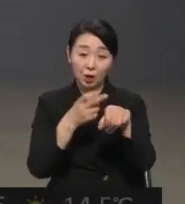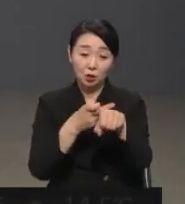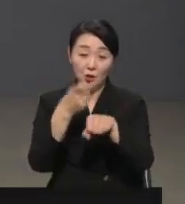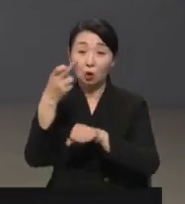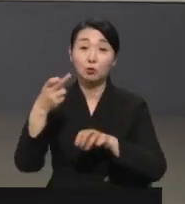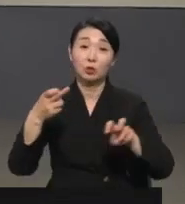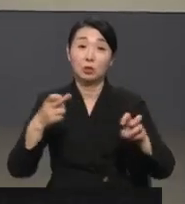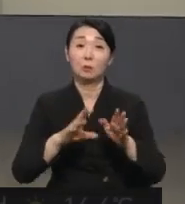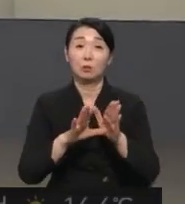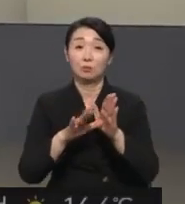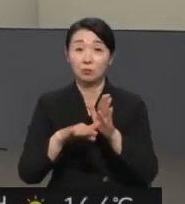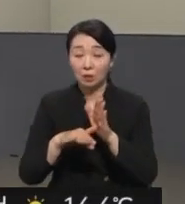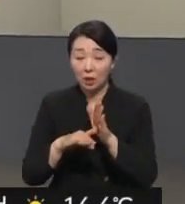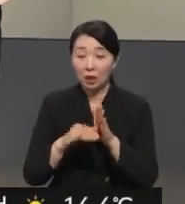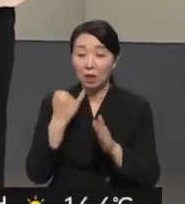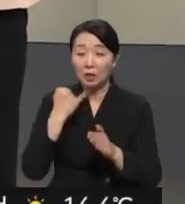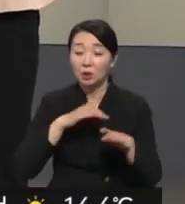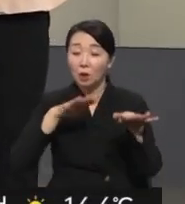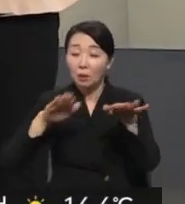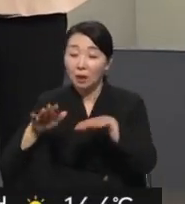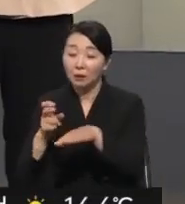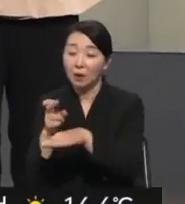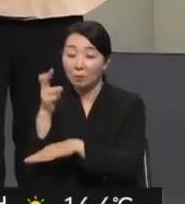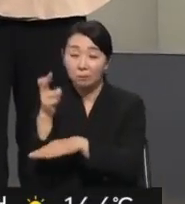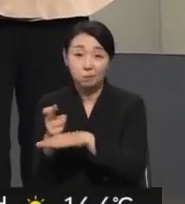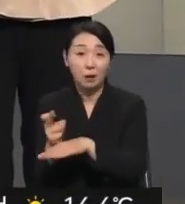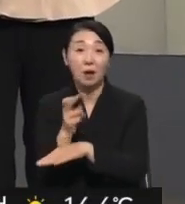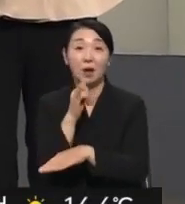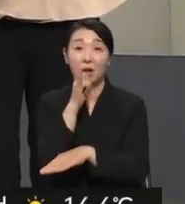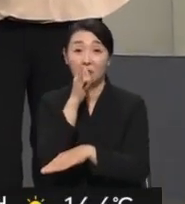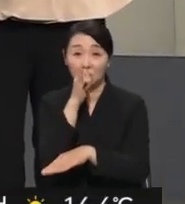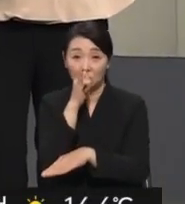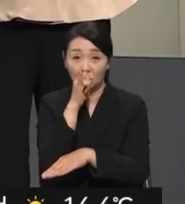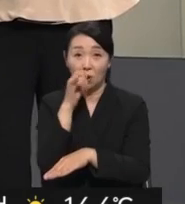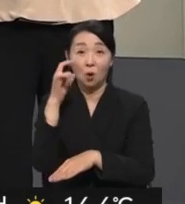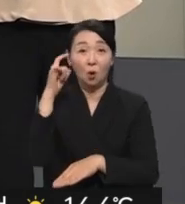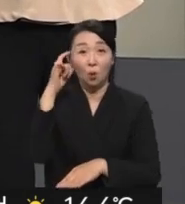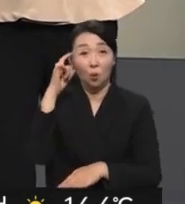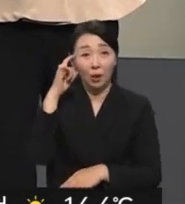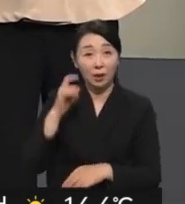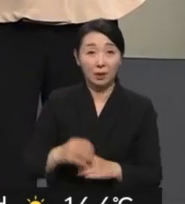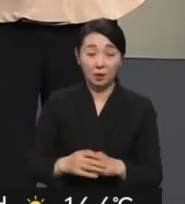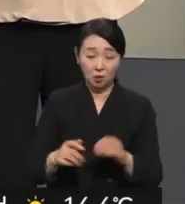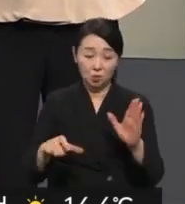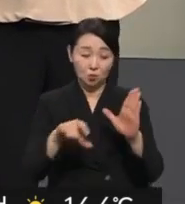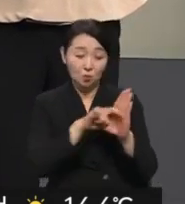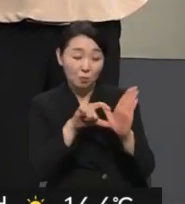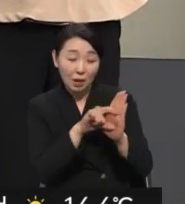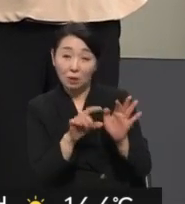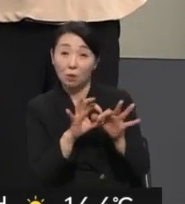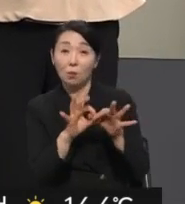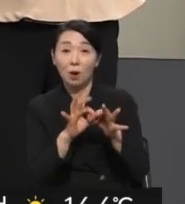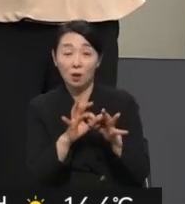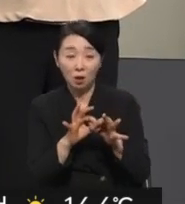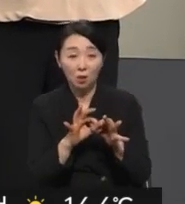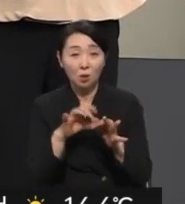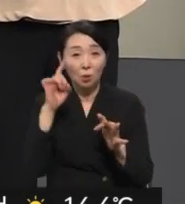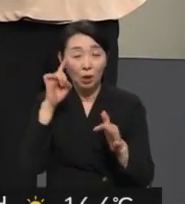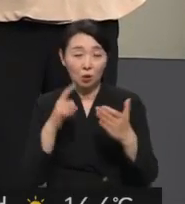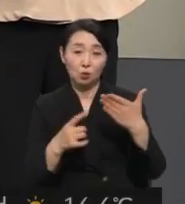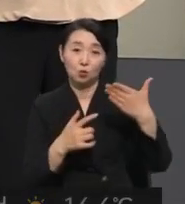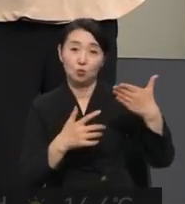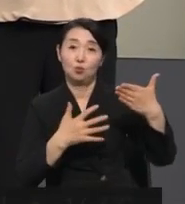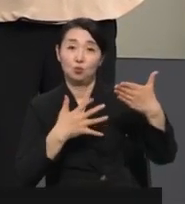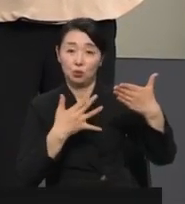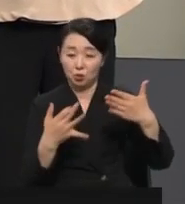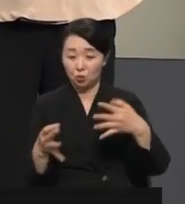폭포 배벼발을 쐈습니다. 북상 한계선 북쪽 해상 완충 구역에 떨어졌습니다. 9.19 군사합의 위반입니다.